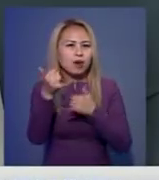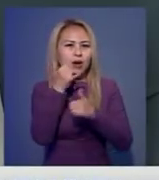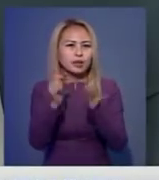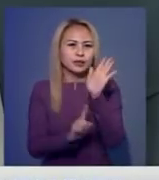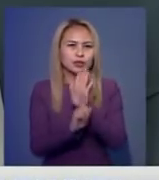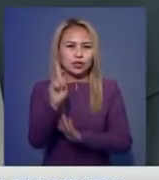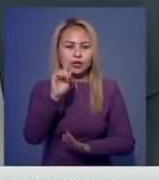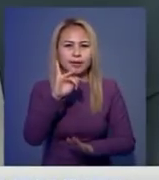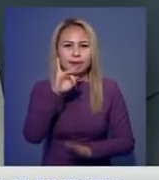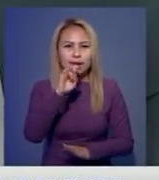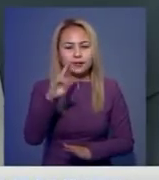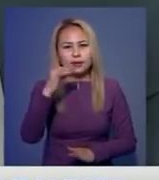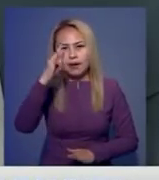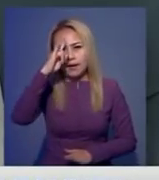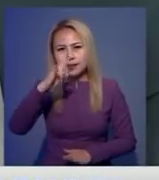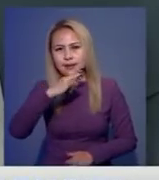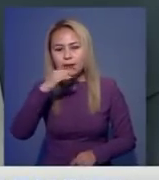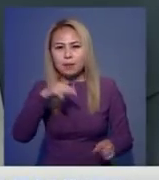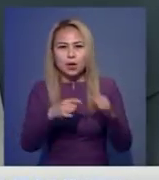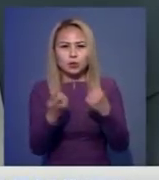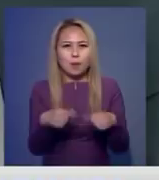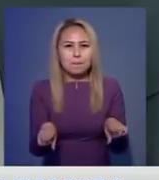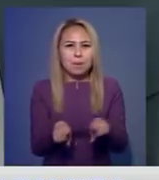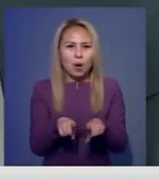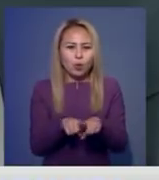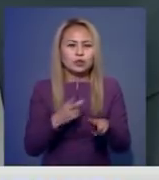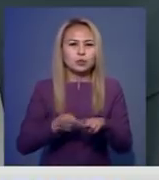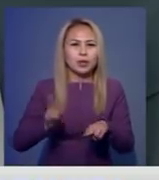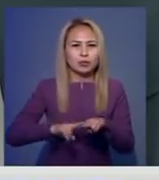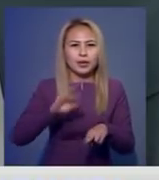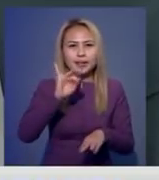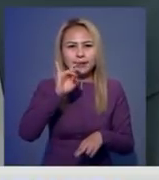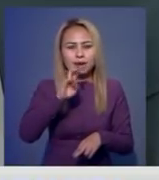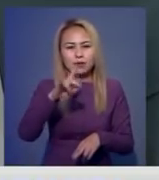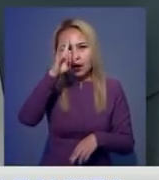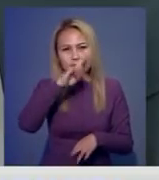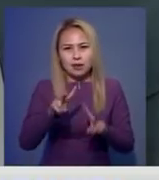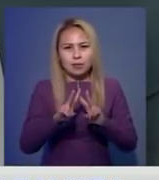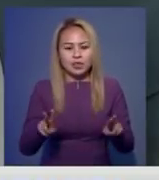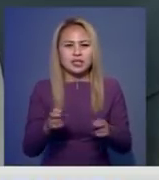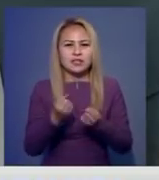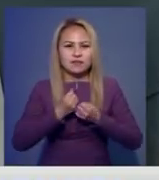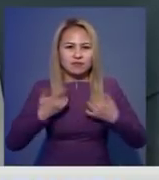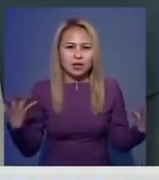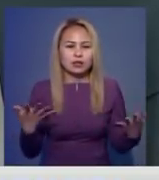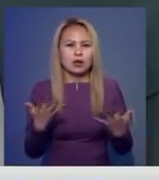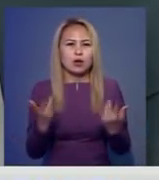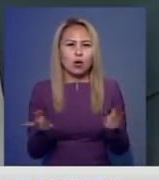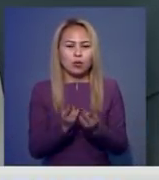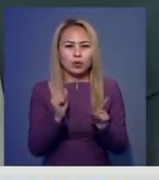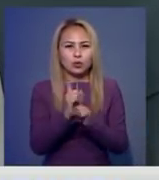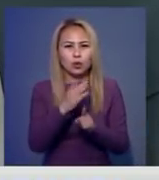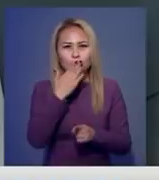бастады. Иран мен Қазақстан бір-біріне өте ұқсас ел. Ирандықтар қазақ халқы сияқты ақжарқын, кеңпейіл